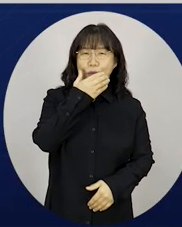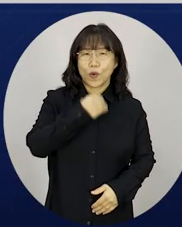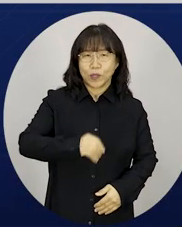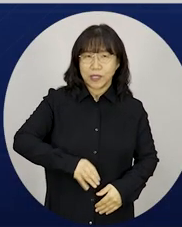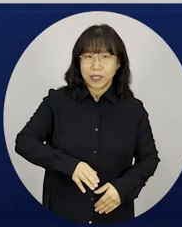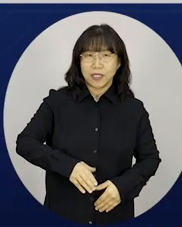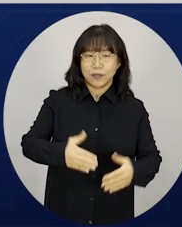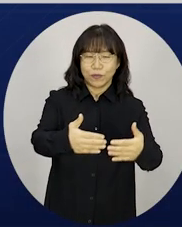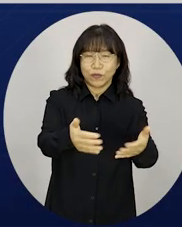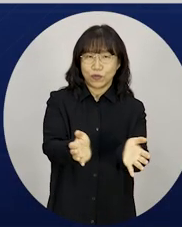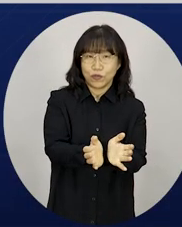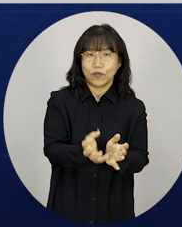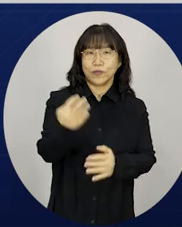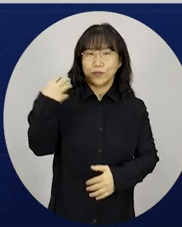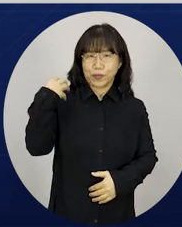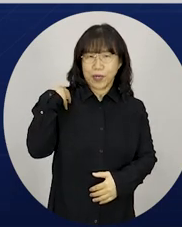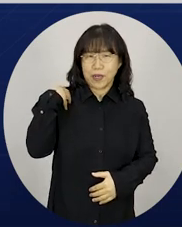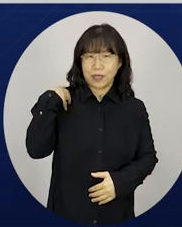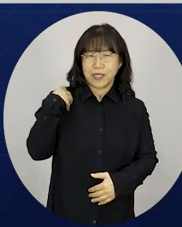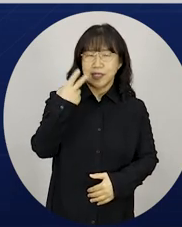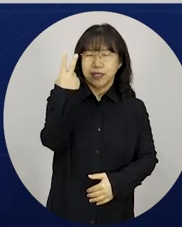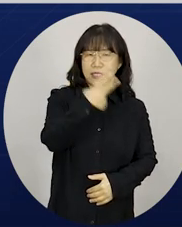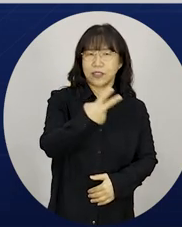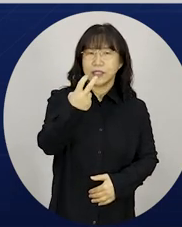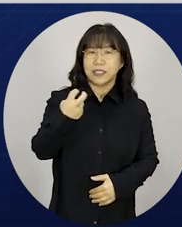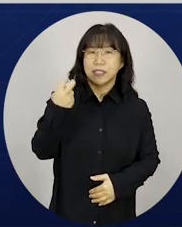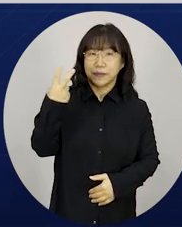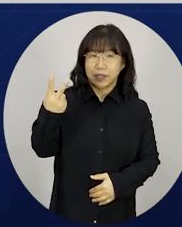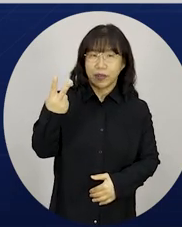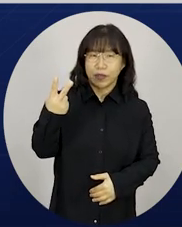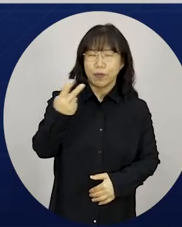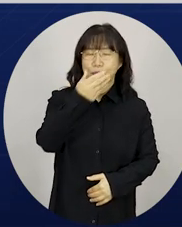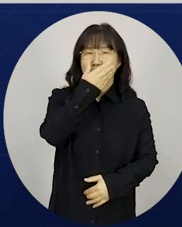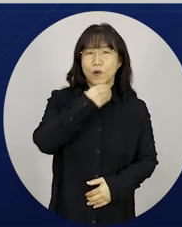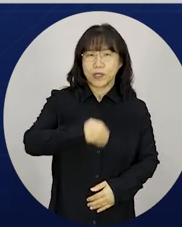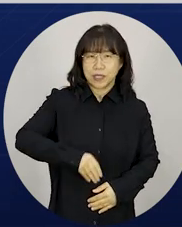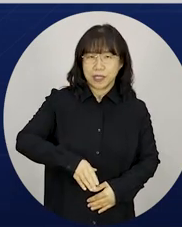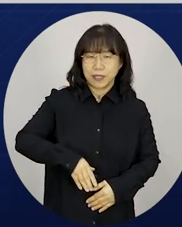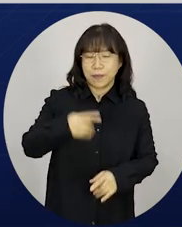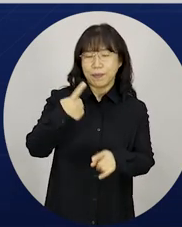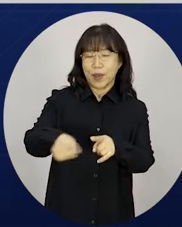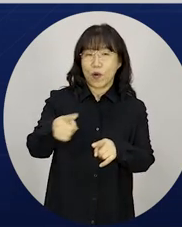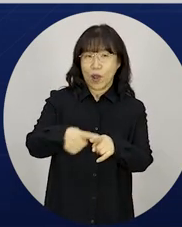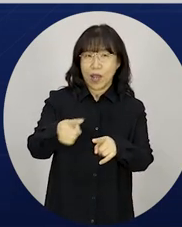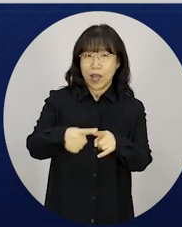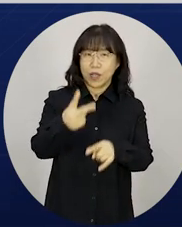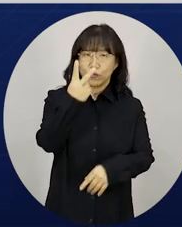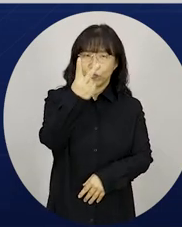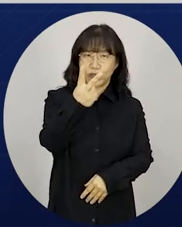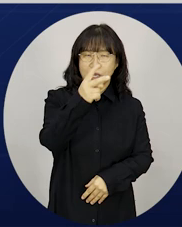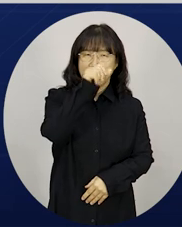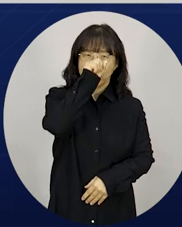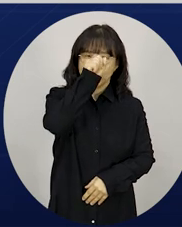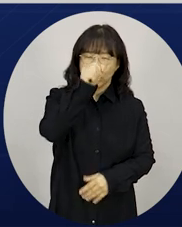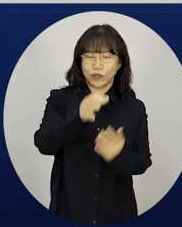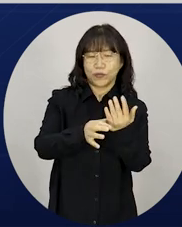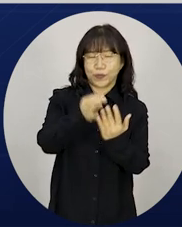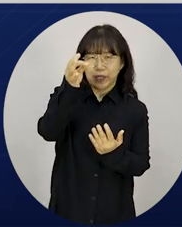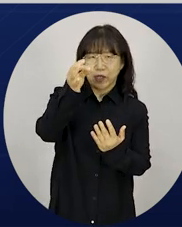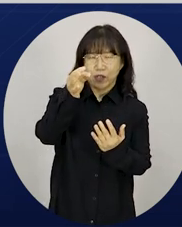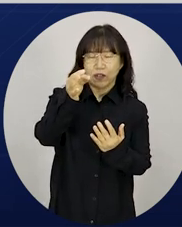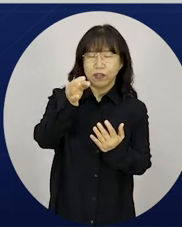주관한 2022년 지역복지사업평가 2개 분야에서 우수상을 수상하며 2관왕을